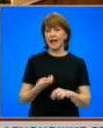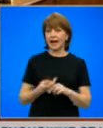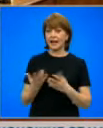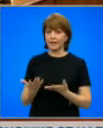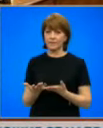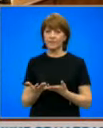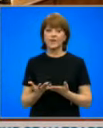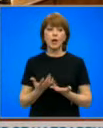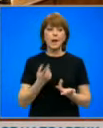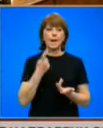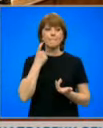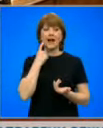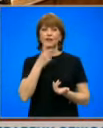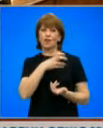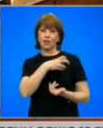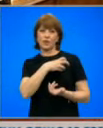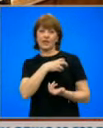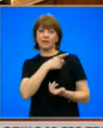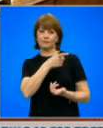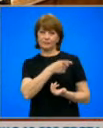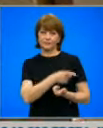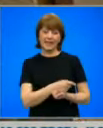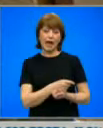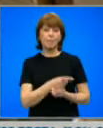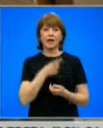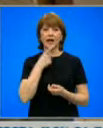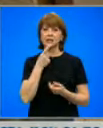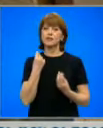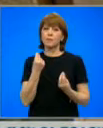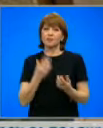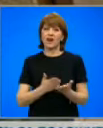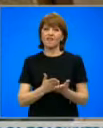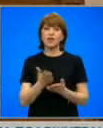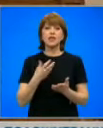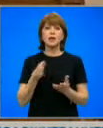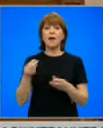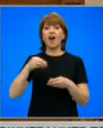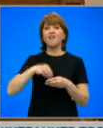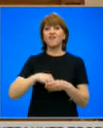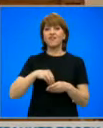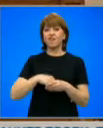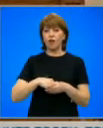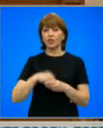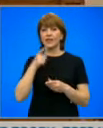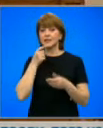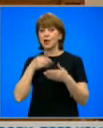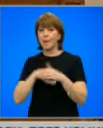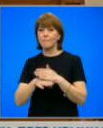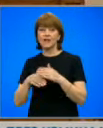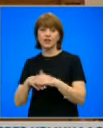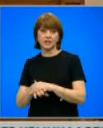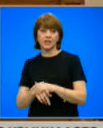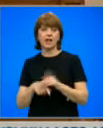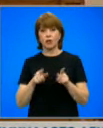Според Асен Балтов от ГЕРБ СДС, по-добрият вариант е да се създаде фонд за бежанците. Създаването на един такъв фонд щеше да